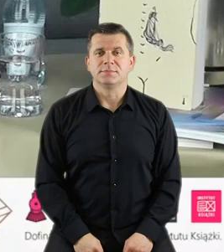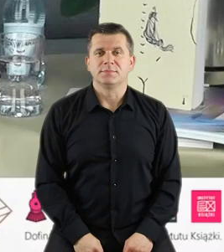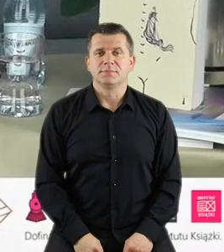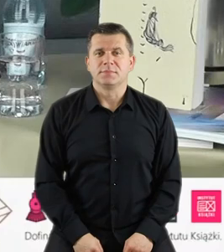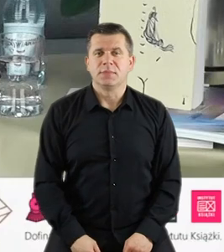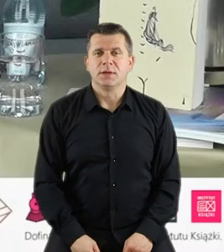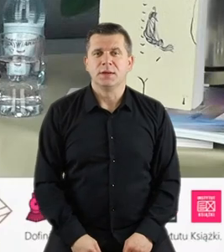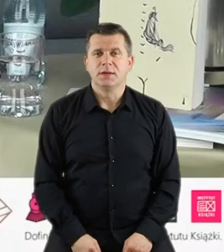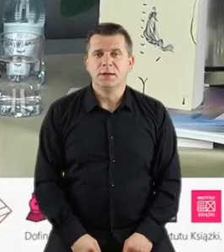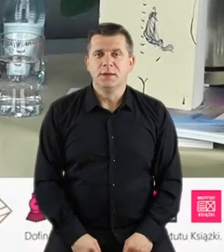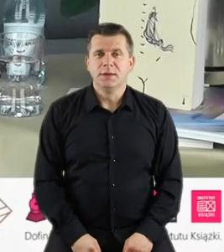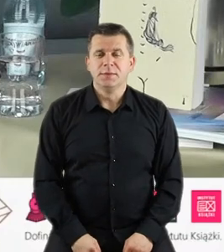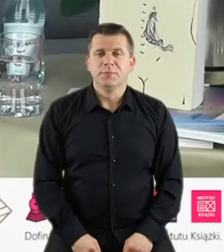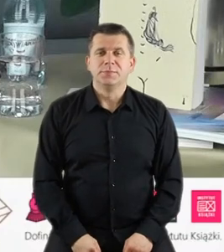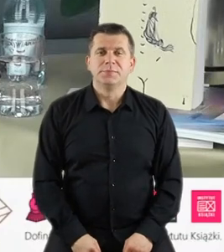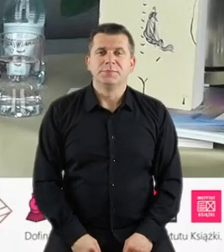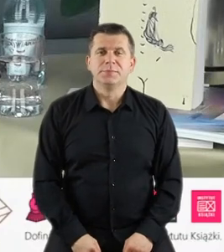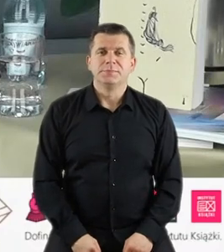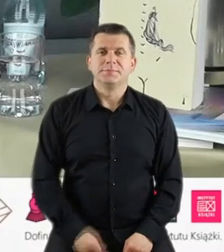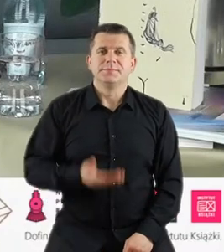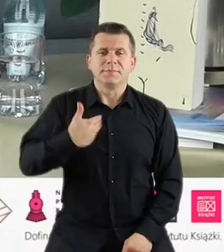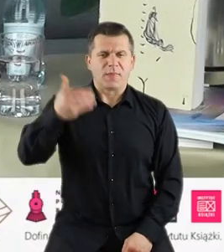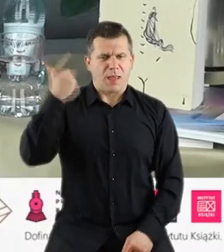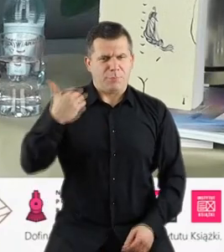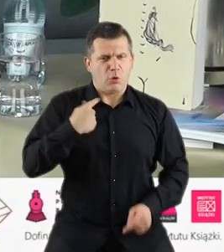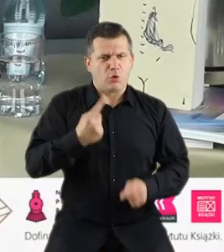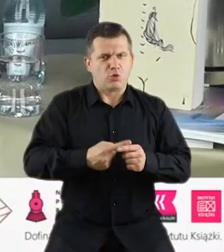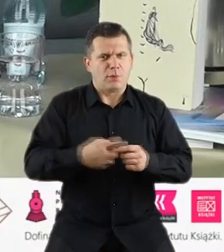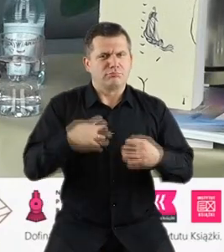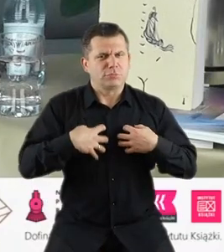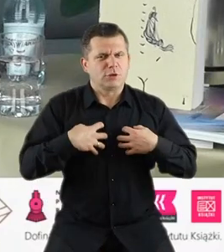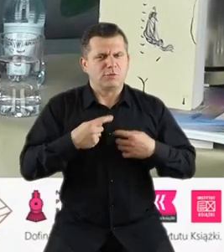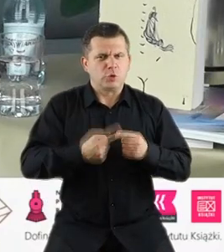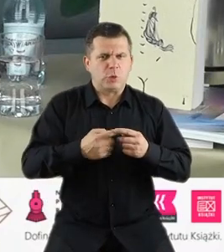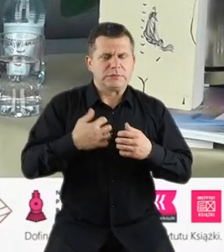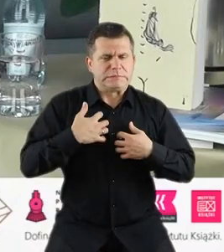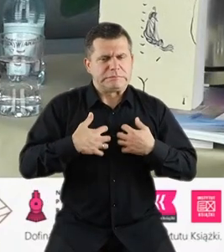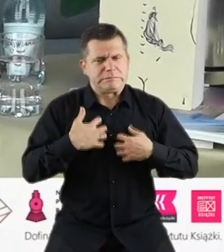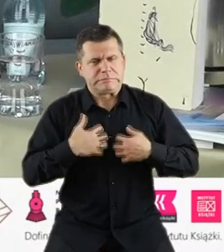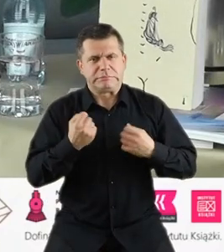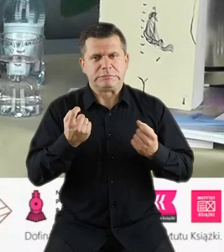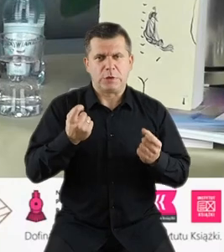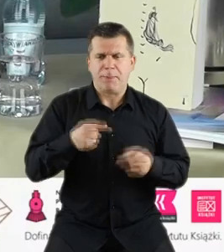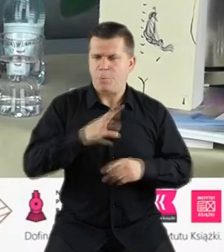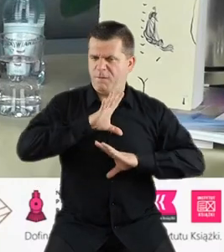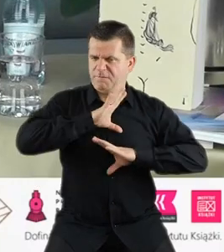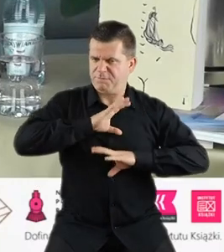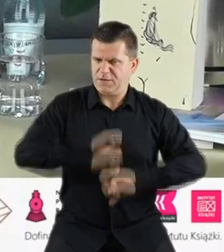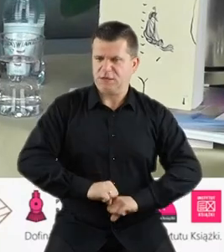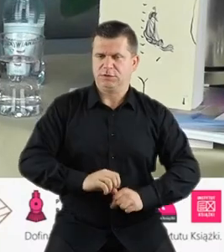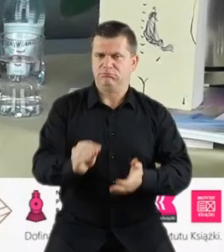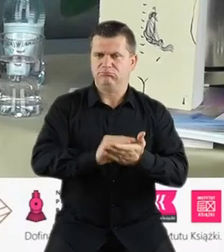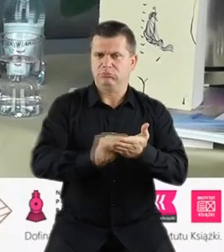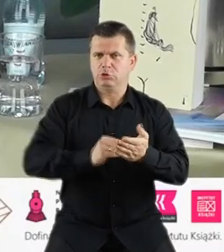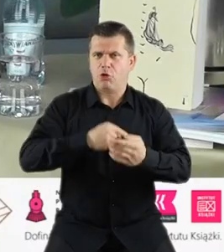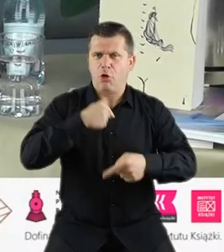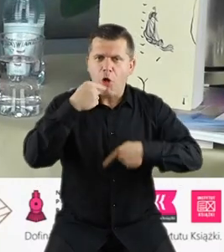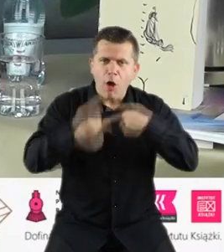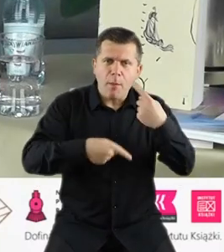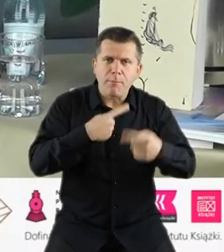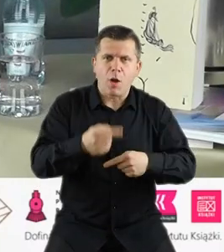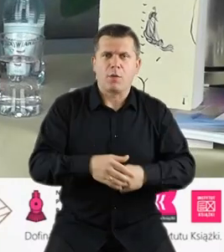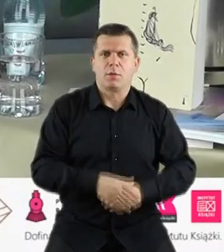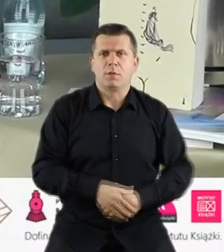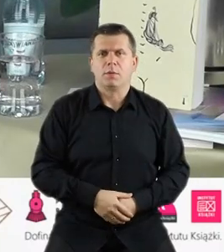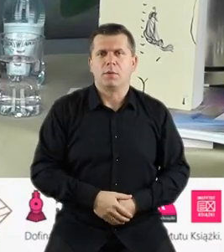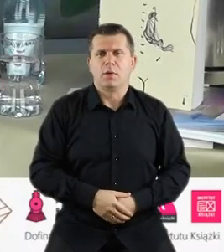Z dystansu czasu. Natomiast wtedy przeżyłam dużą frustrację, tak? Bo to był duży wysiłek napisać to opowiadanie jeszcze latem, nie